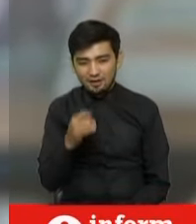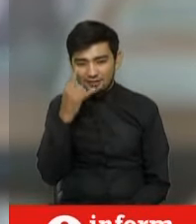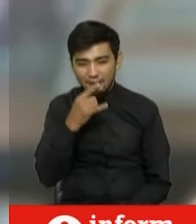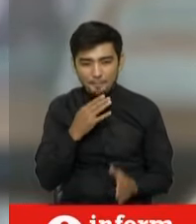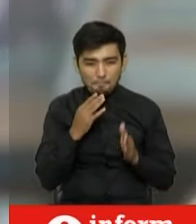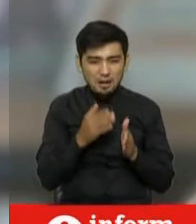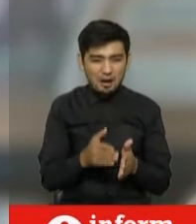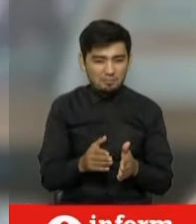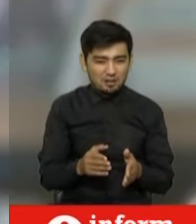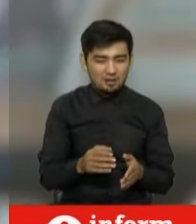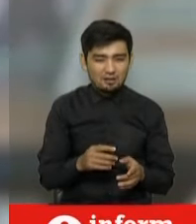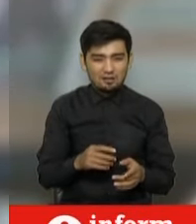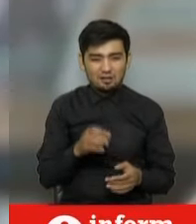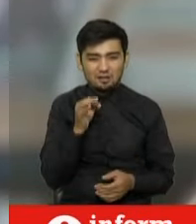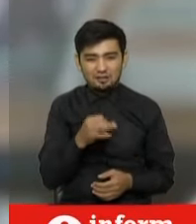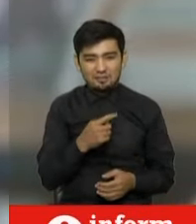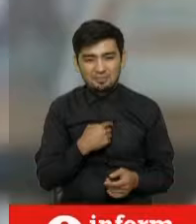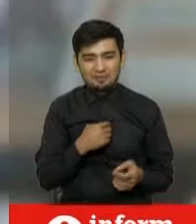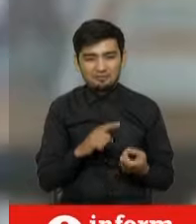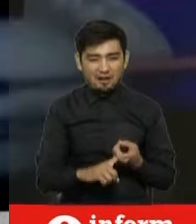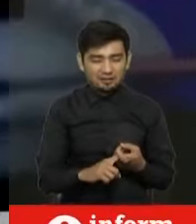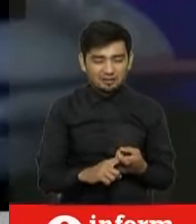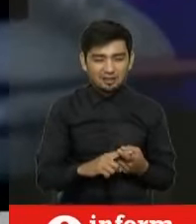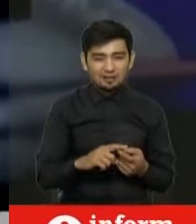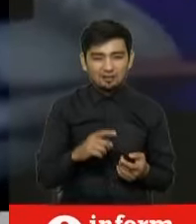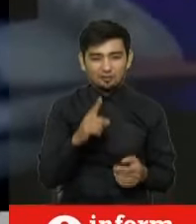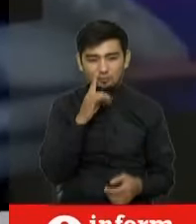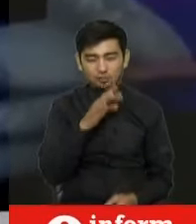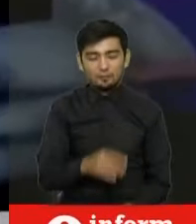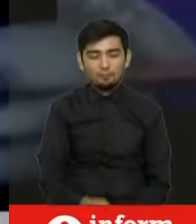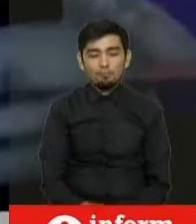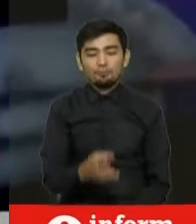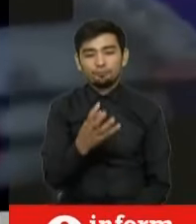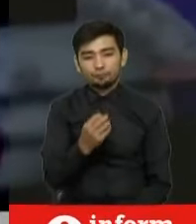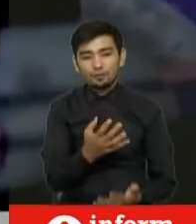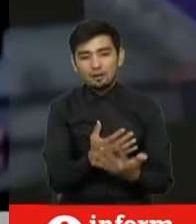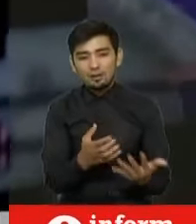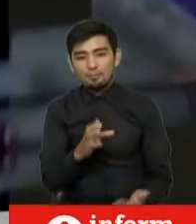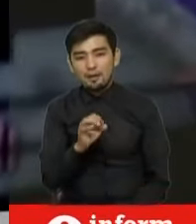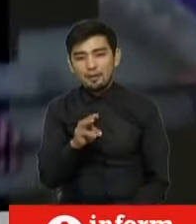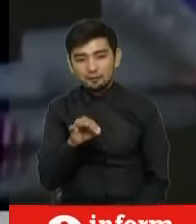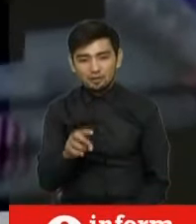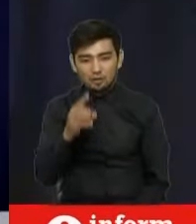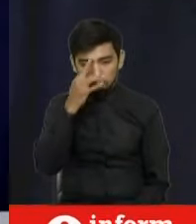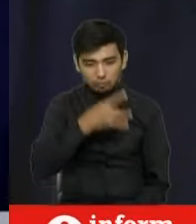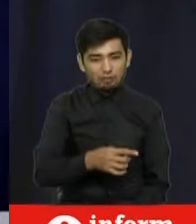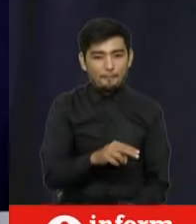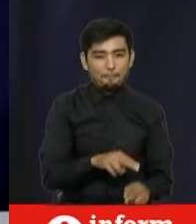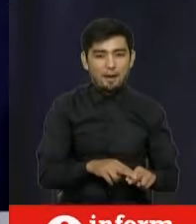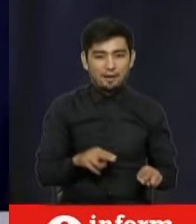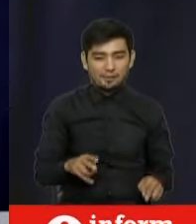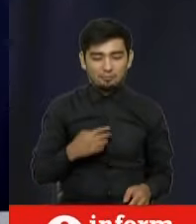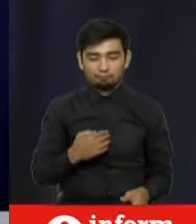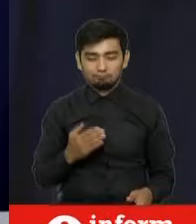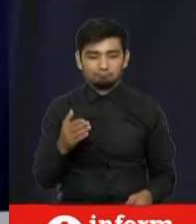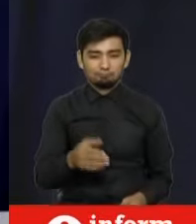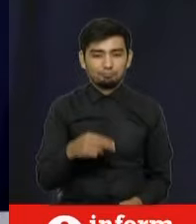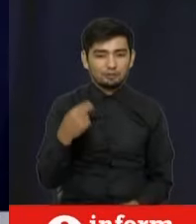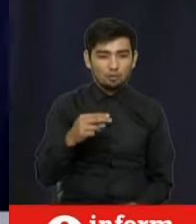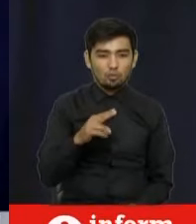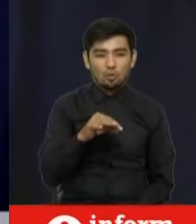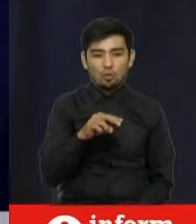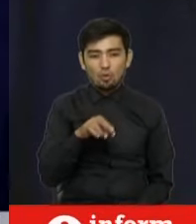бір біздің байланысымызды өзгертетін деп болады. Айта кетейік, бұған дейін Байден республикалық партия атынан президенттікке кандидат